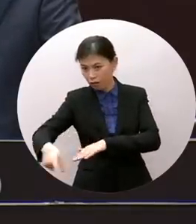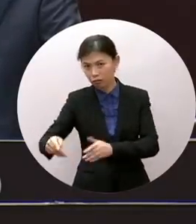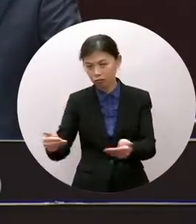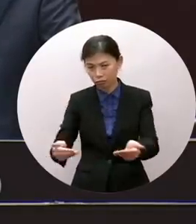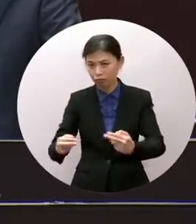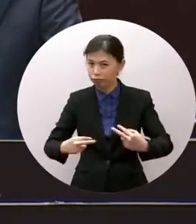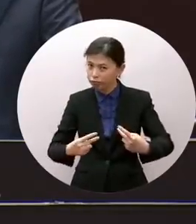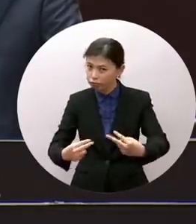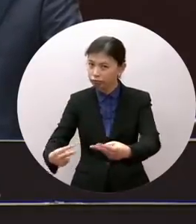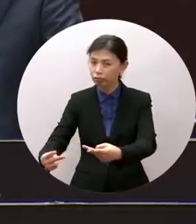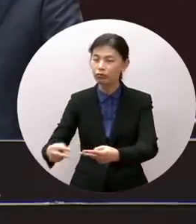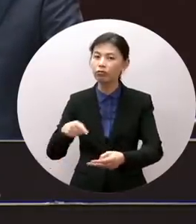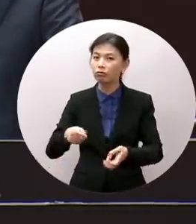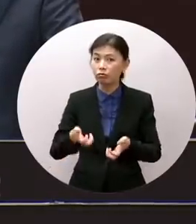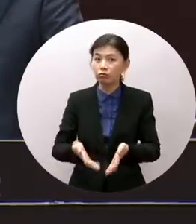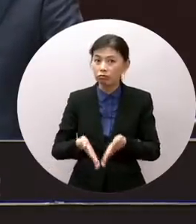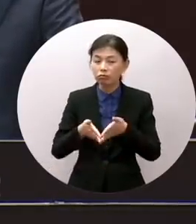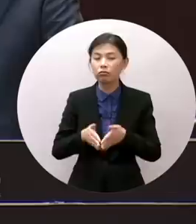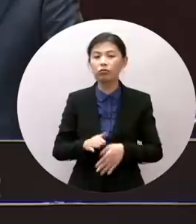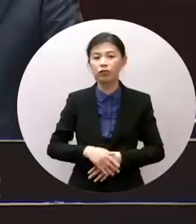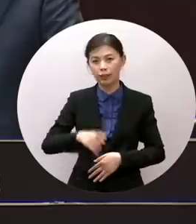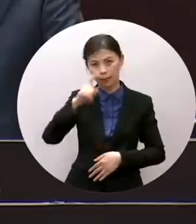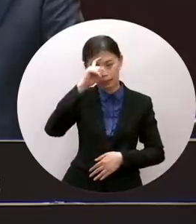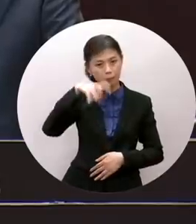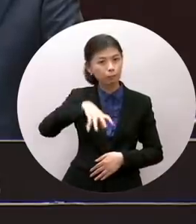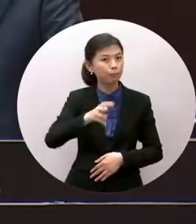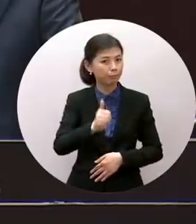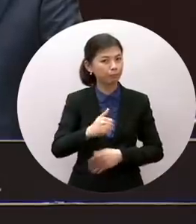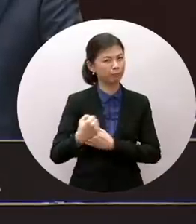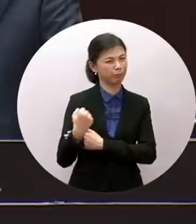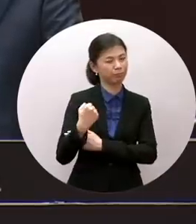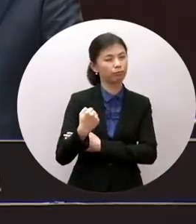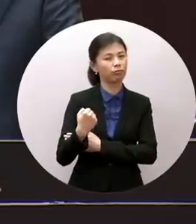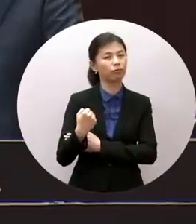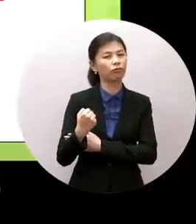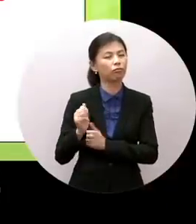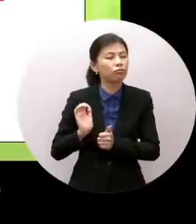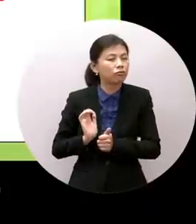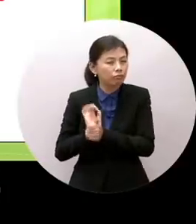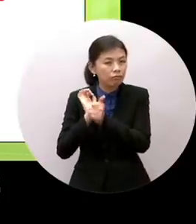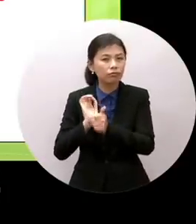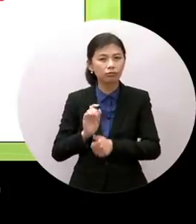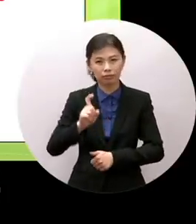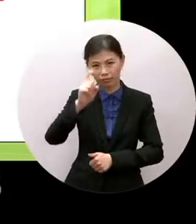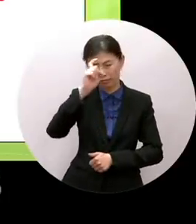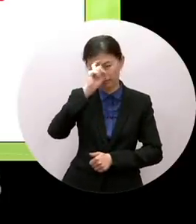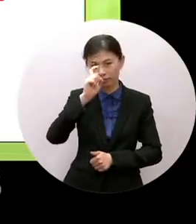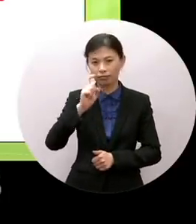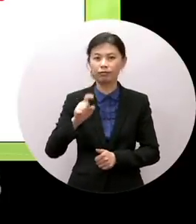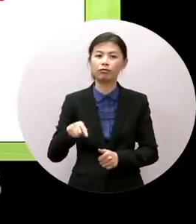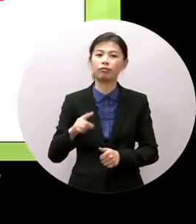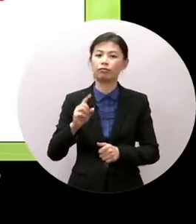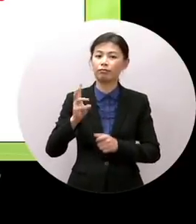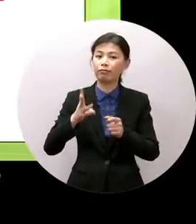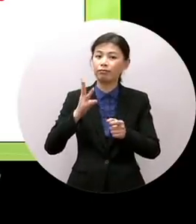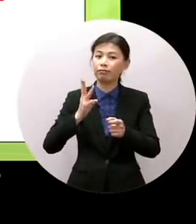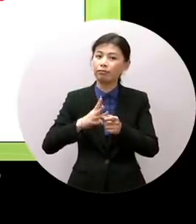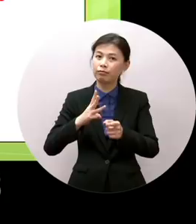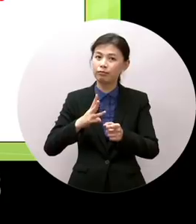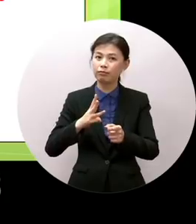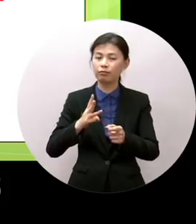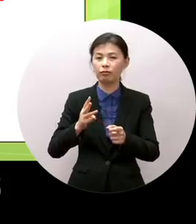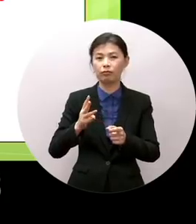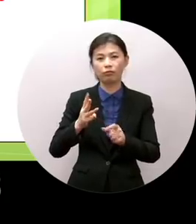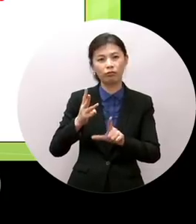治、这个工程，嘛要拜托讲部长爱全力来支持，予咱三月底会当讲赶紧发